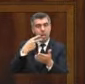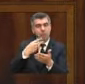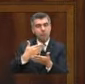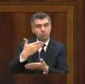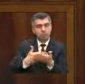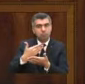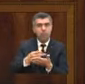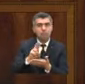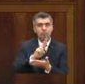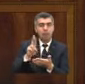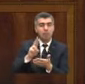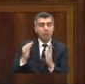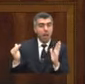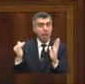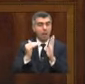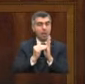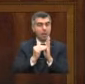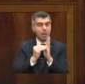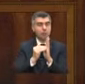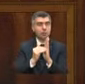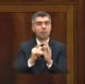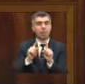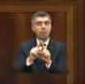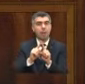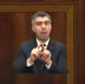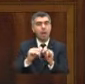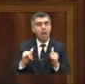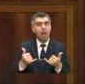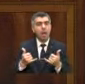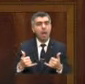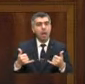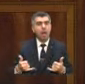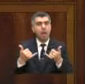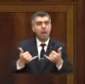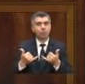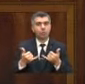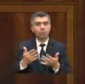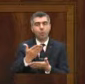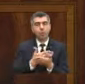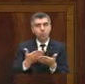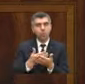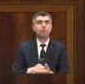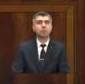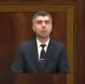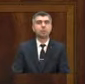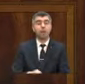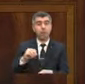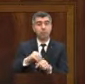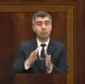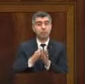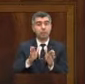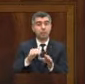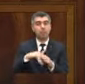السامية، وأخذها الخطاب السامي لعيد العرش المجيد في يوليوز 2020، والخطاب السامي في افتتاح